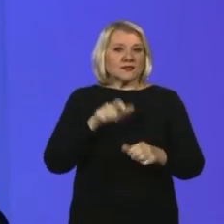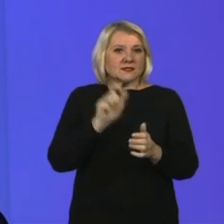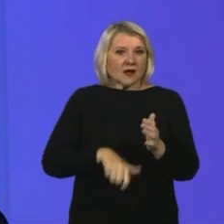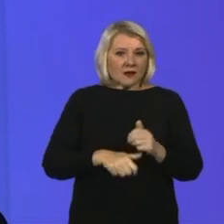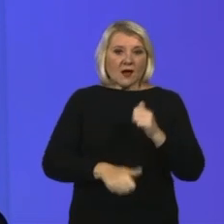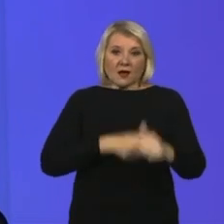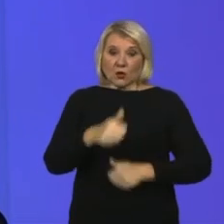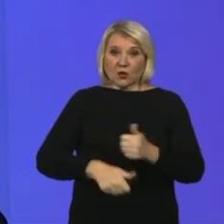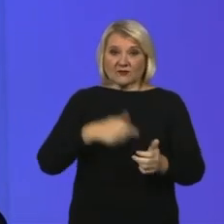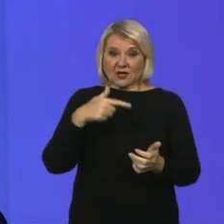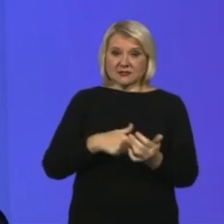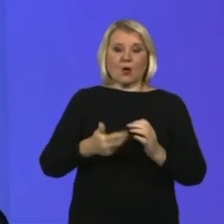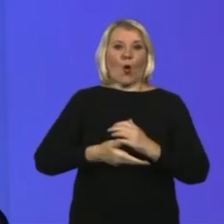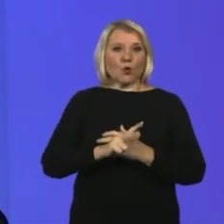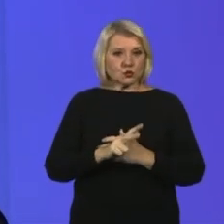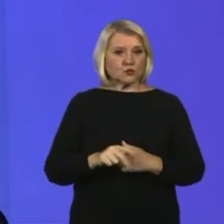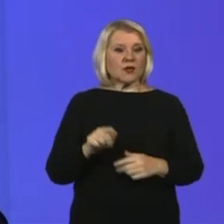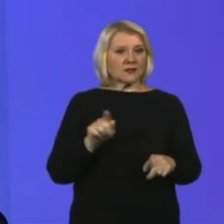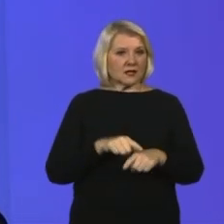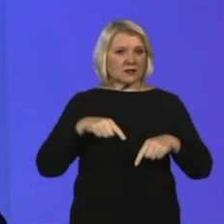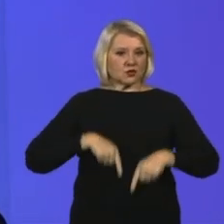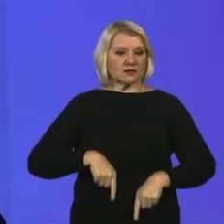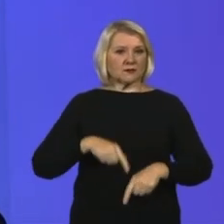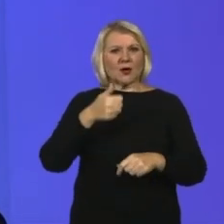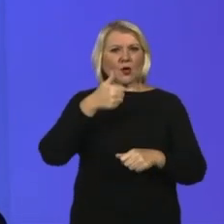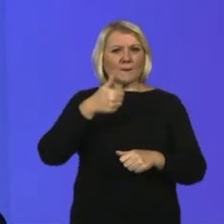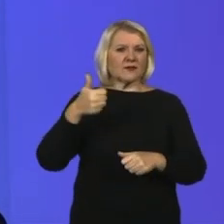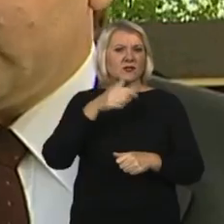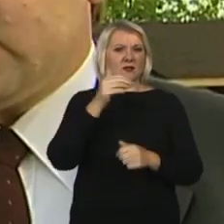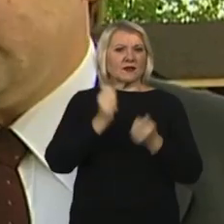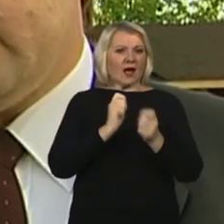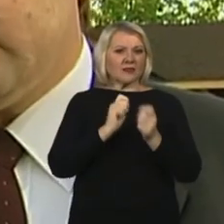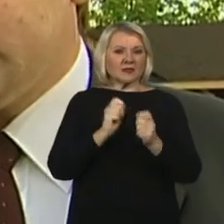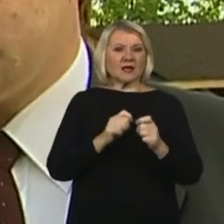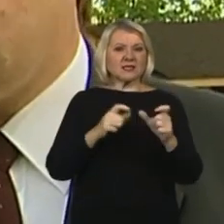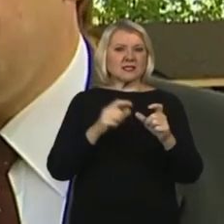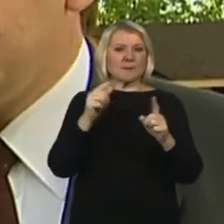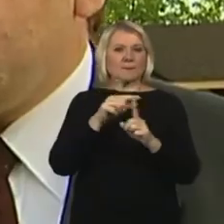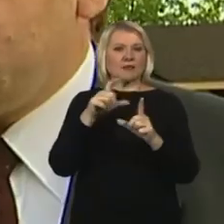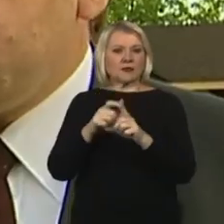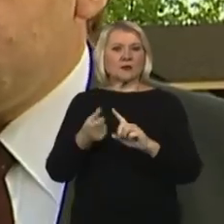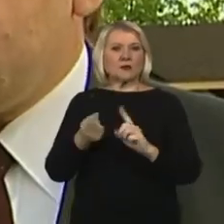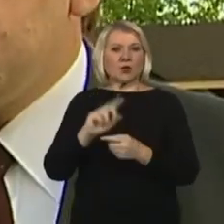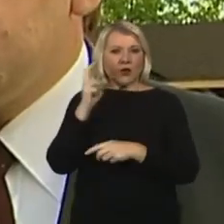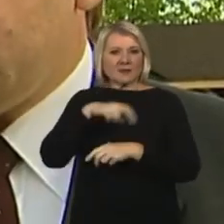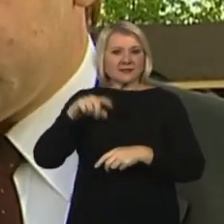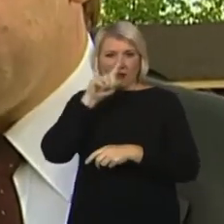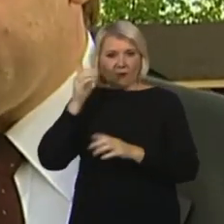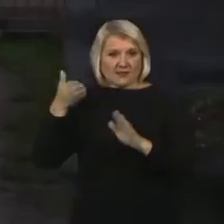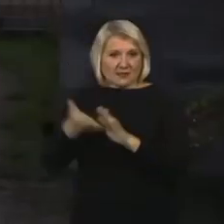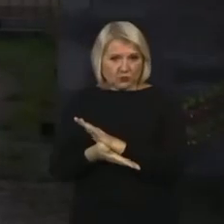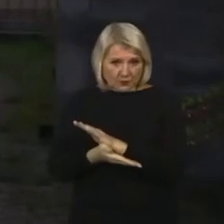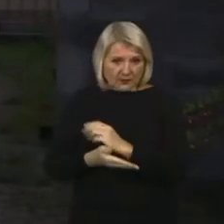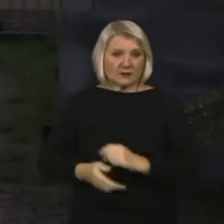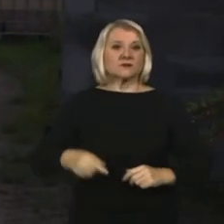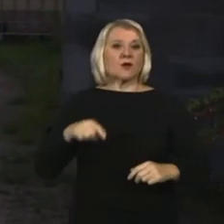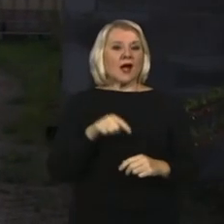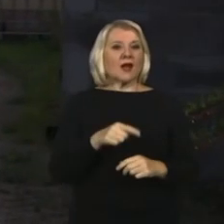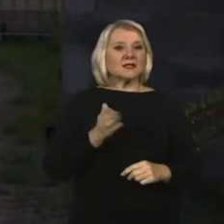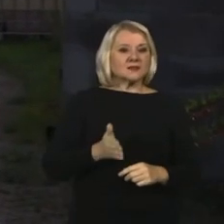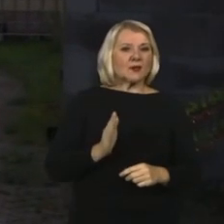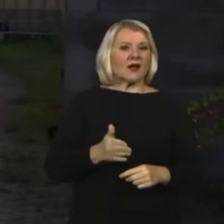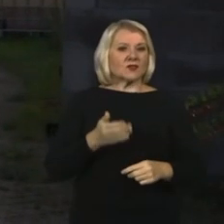roce 2018 lídra kandidátky SPD do Královéhradeckého zastupitelstva. Členem správní rady